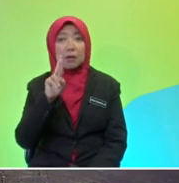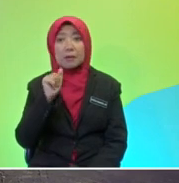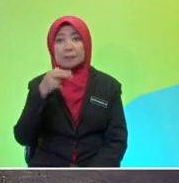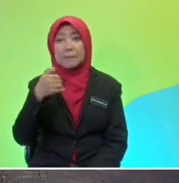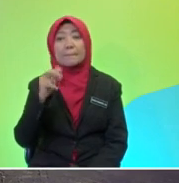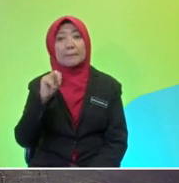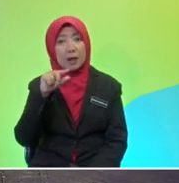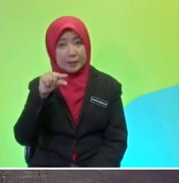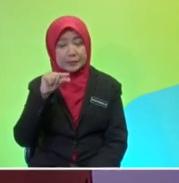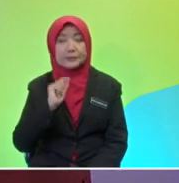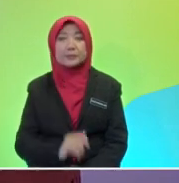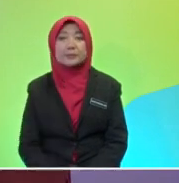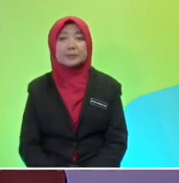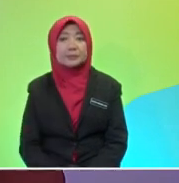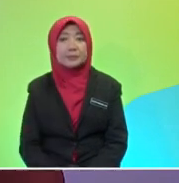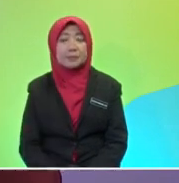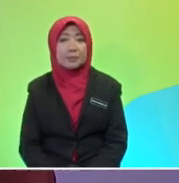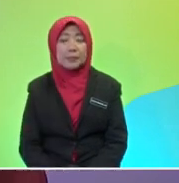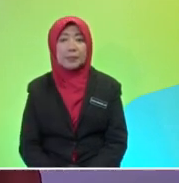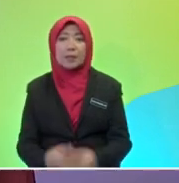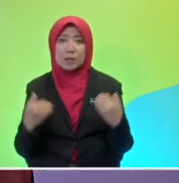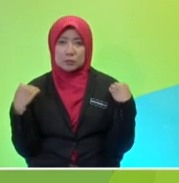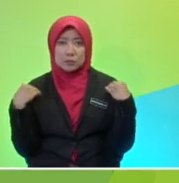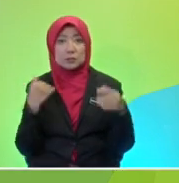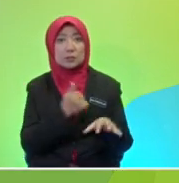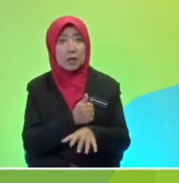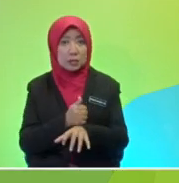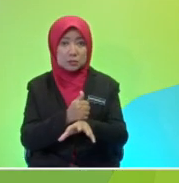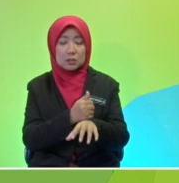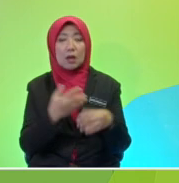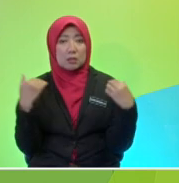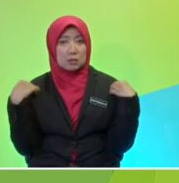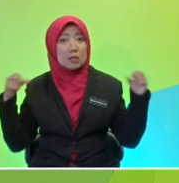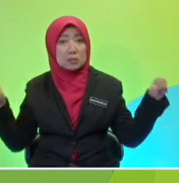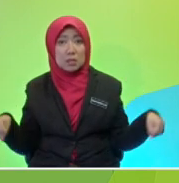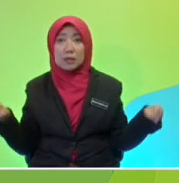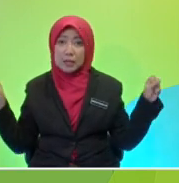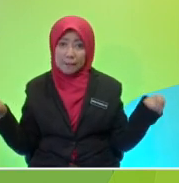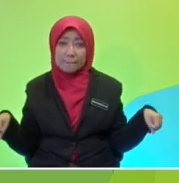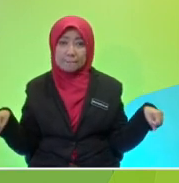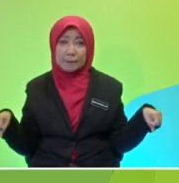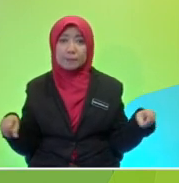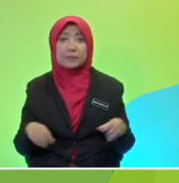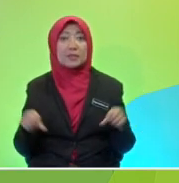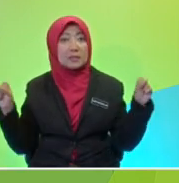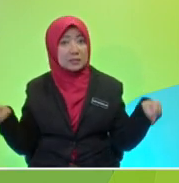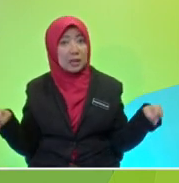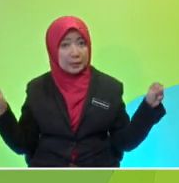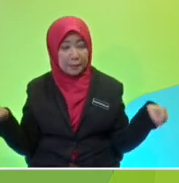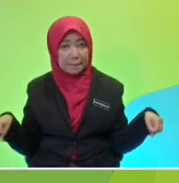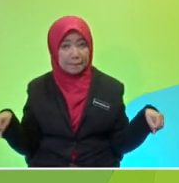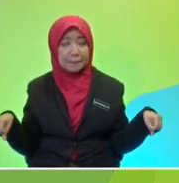rahang dia ada serangga Ini dia ada sayap sayap sebut saya